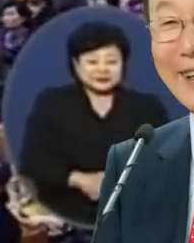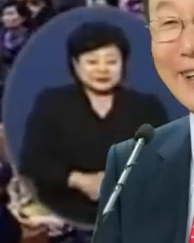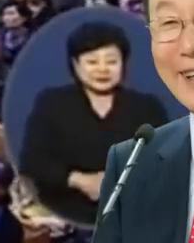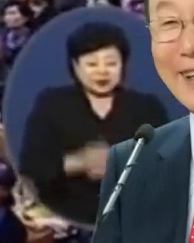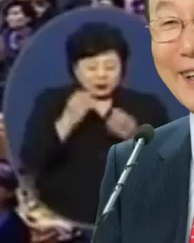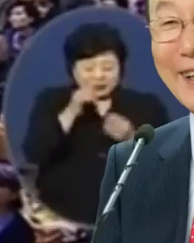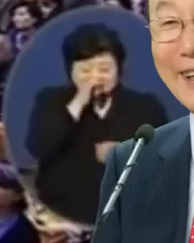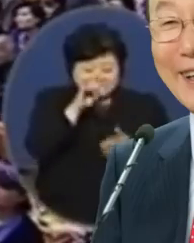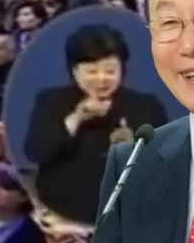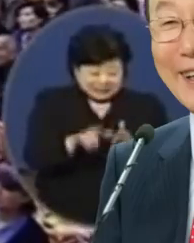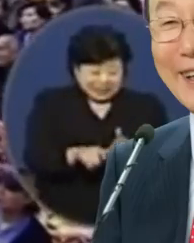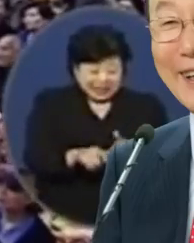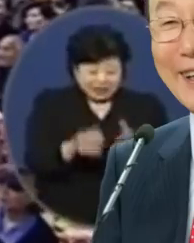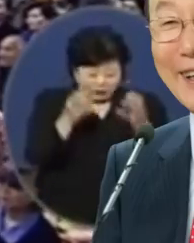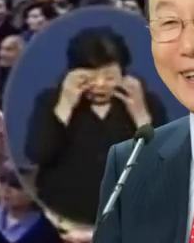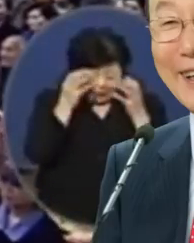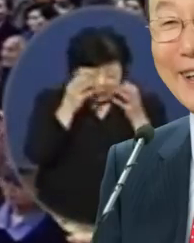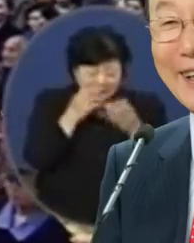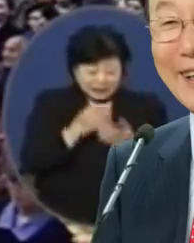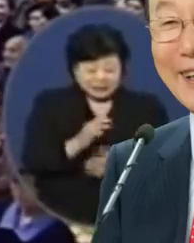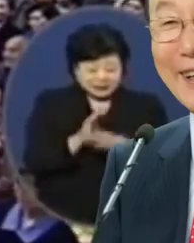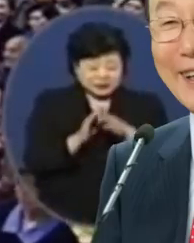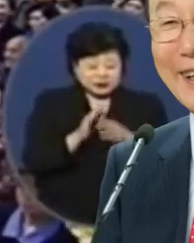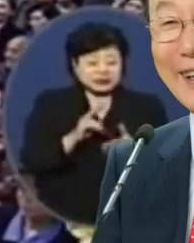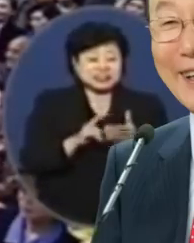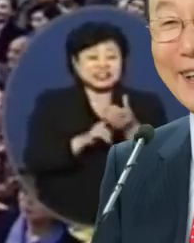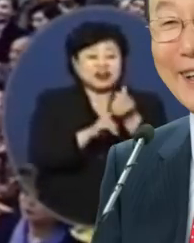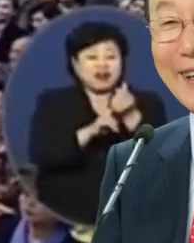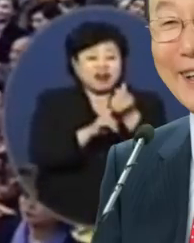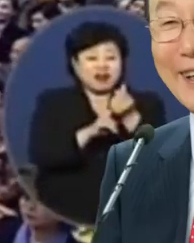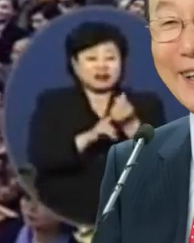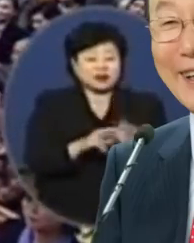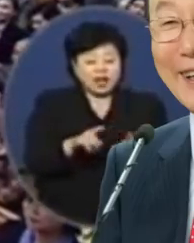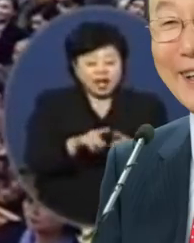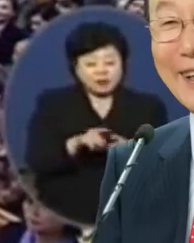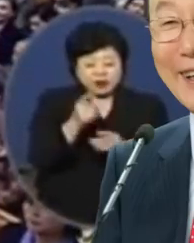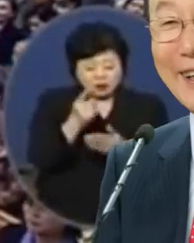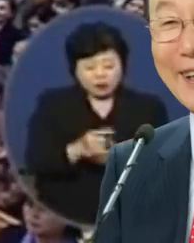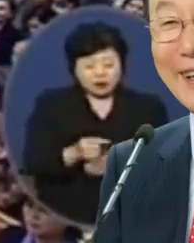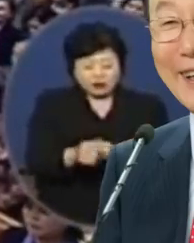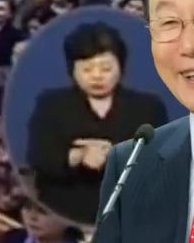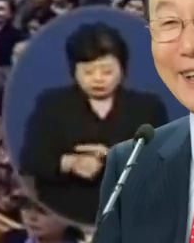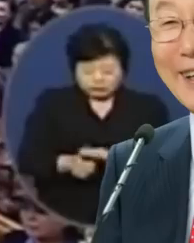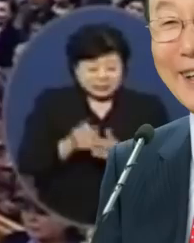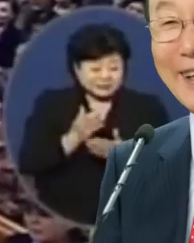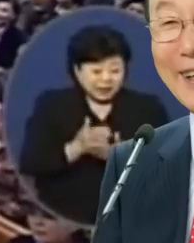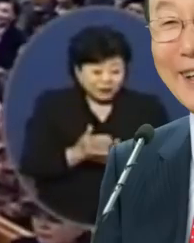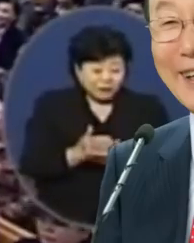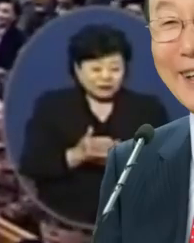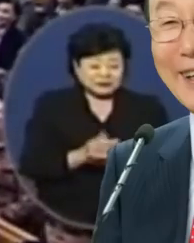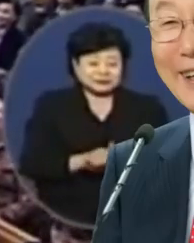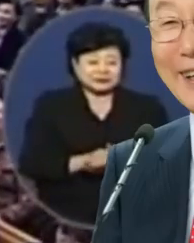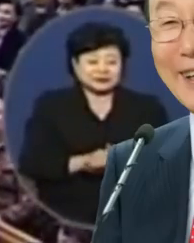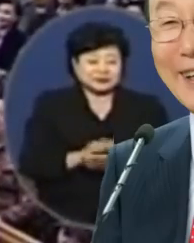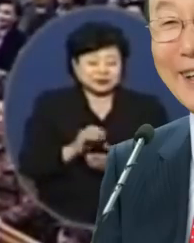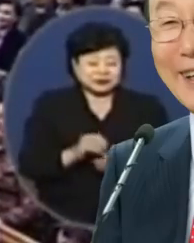고난이 있으면 고난을 채우시는 기적도 같이 올 것이니 우리가 뒤로 물러가지 말고 히브리서 10장